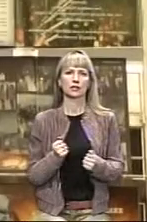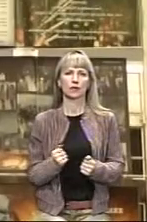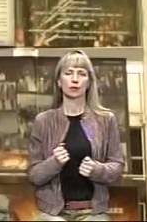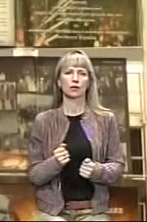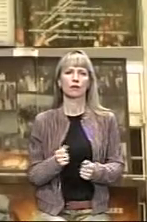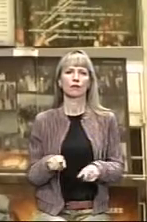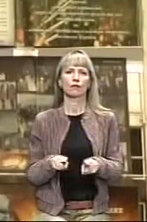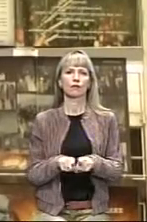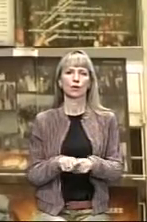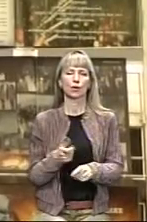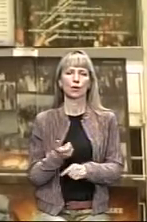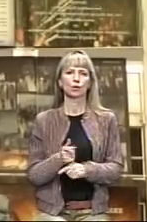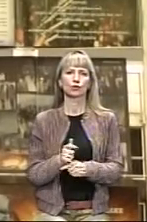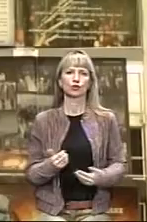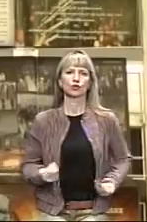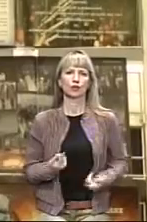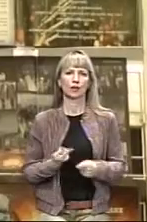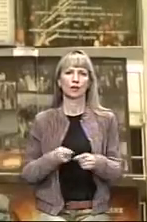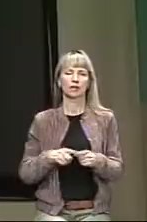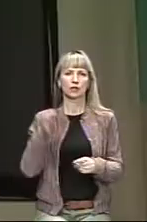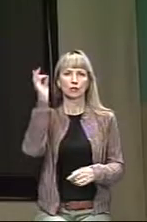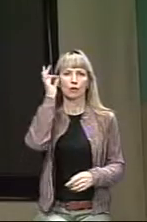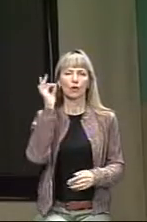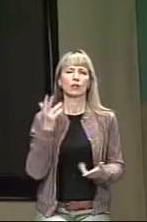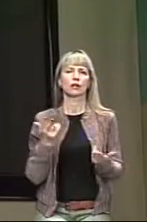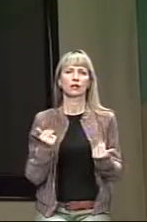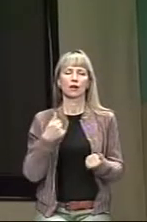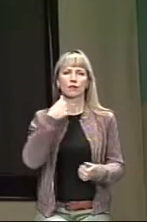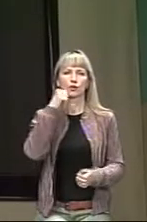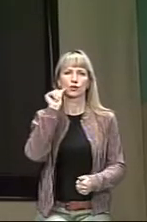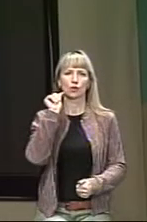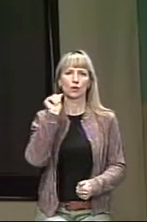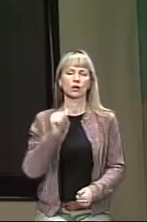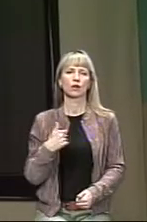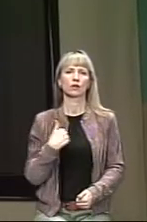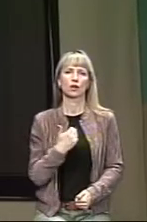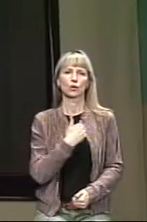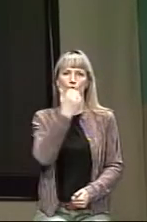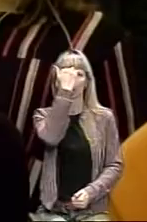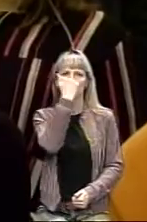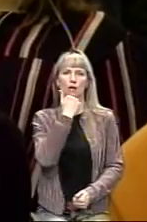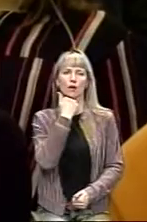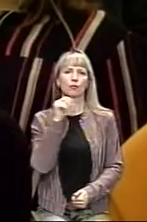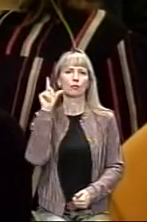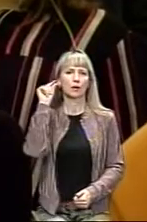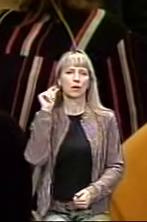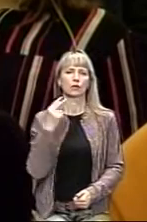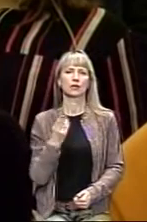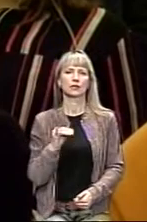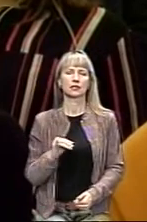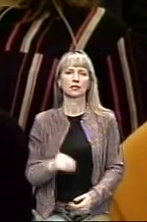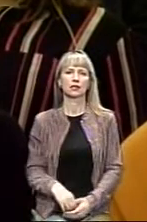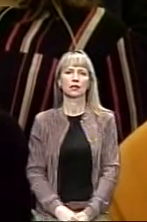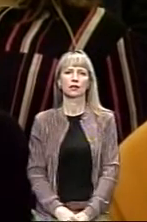все одно дуже живі ці спогади. Звісно, так, вчора я хочу подякувати бібліотеці